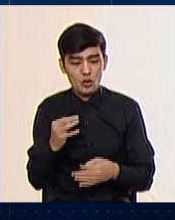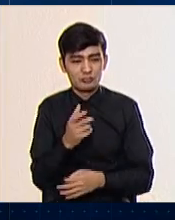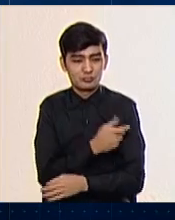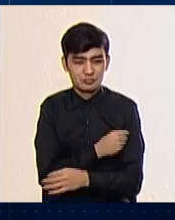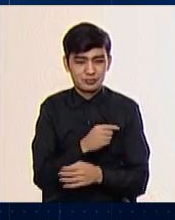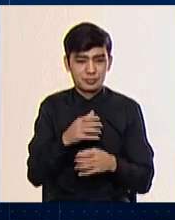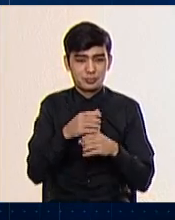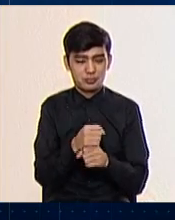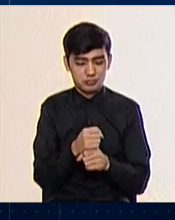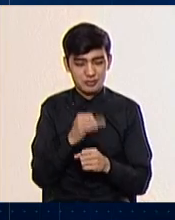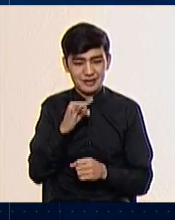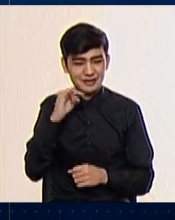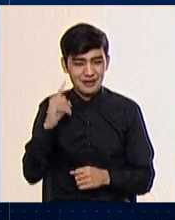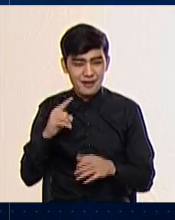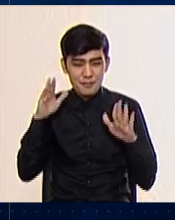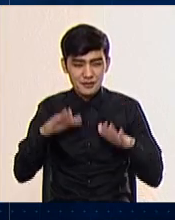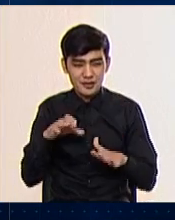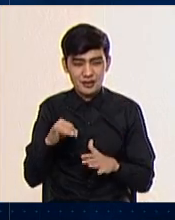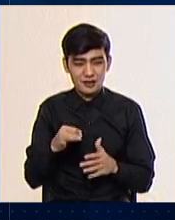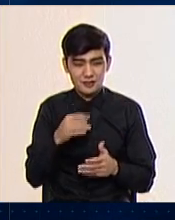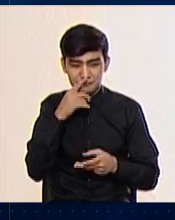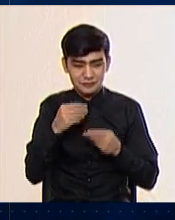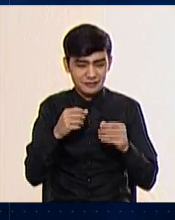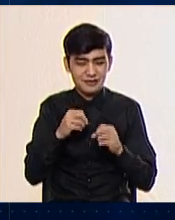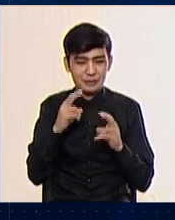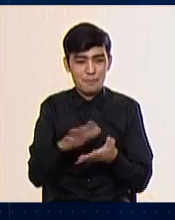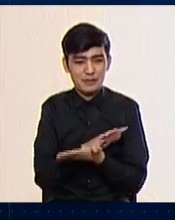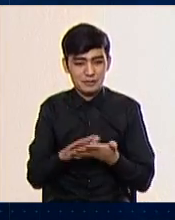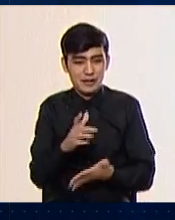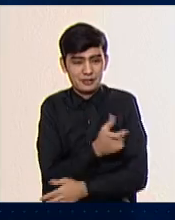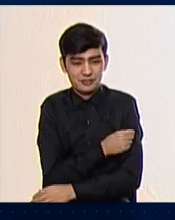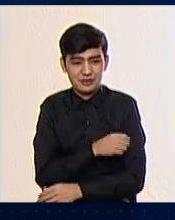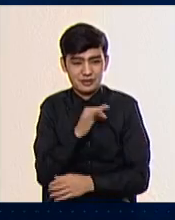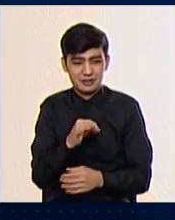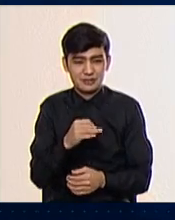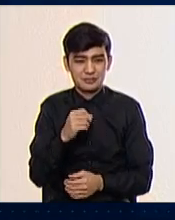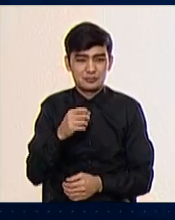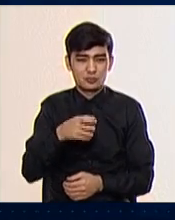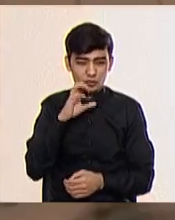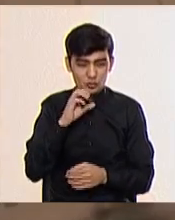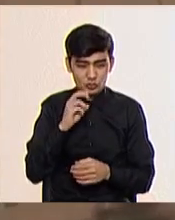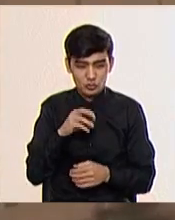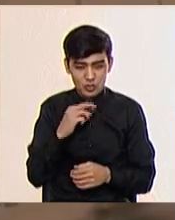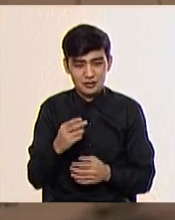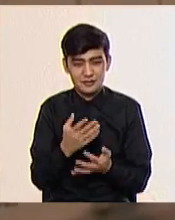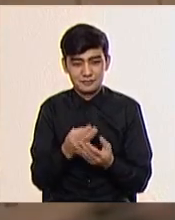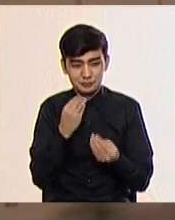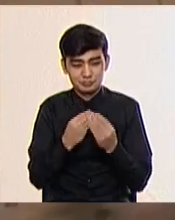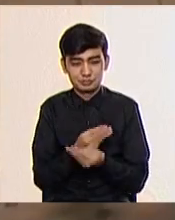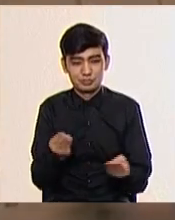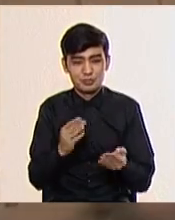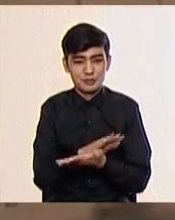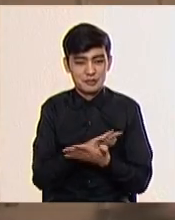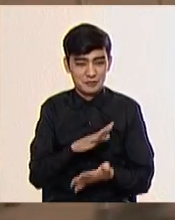существенно снизились. Израильтян заманивают на вакцинацию бесплатной едой и напитками. Раньше